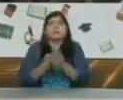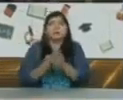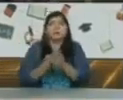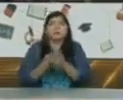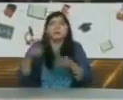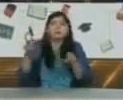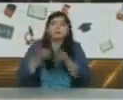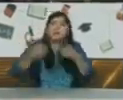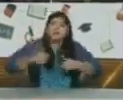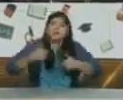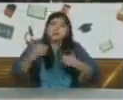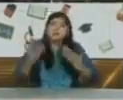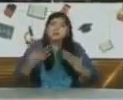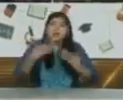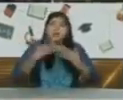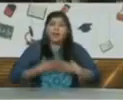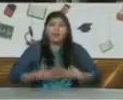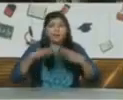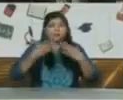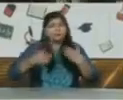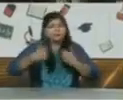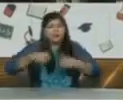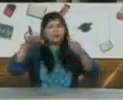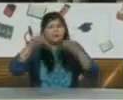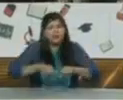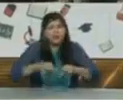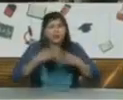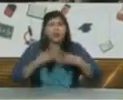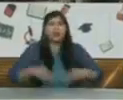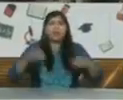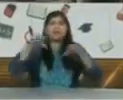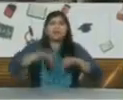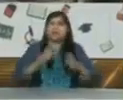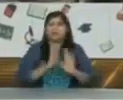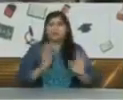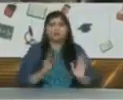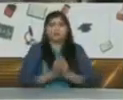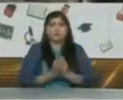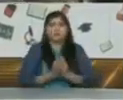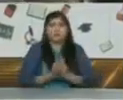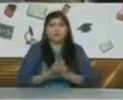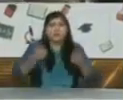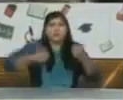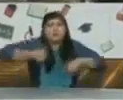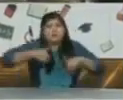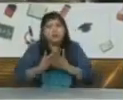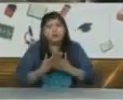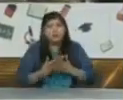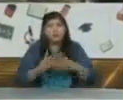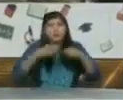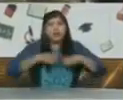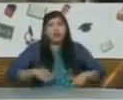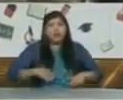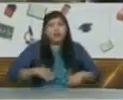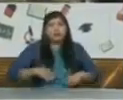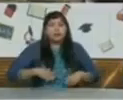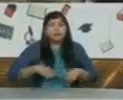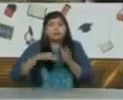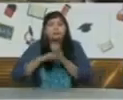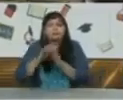बना देते हैं। दरअसल एग्जाम जीवन को गढ़ने